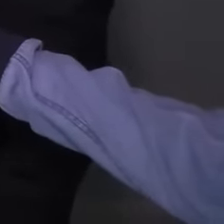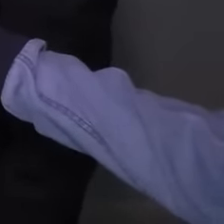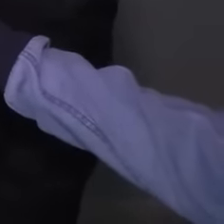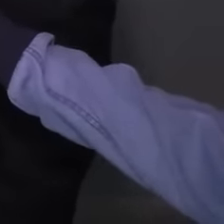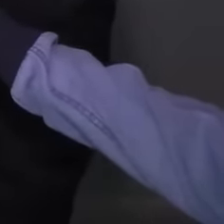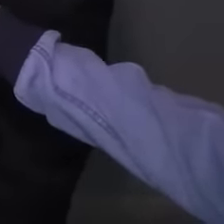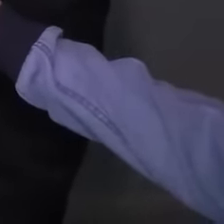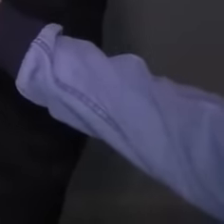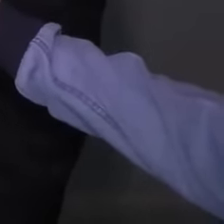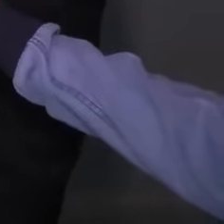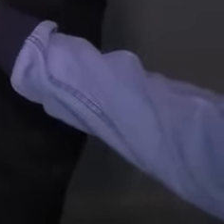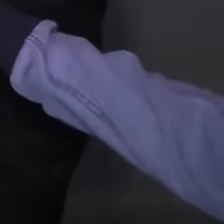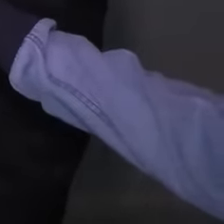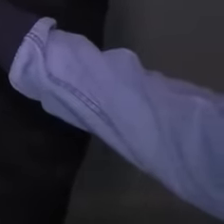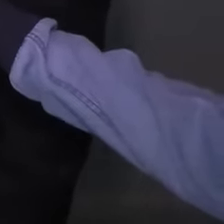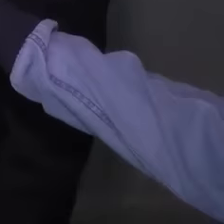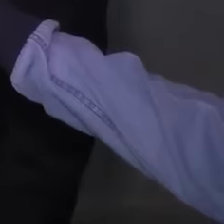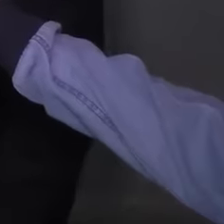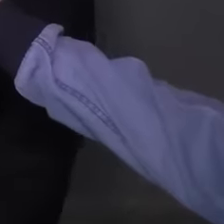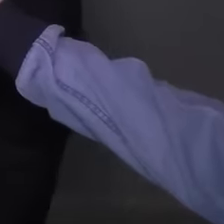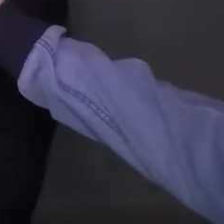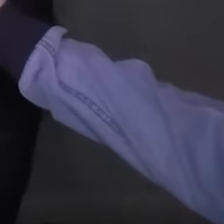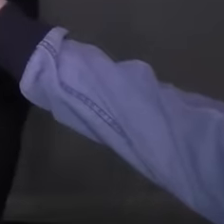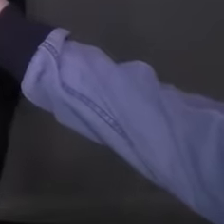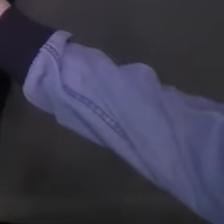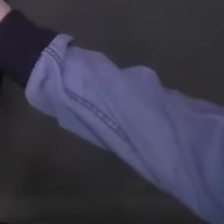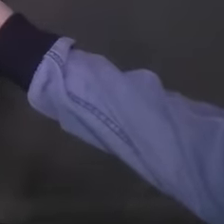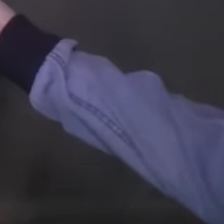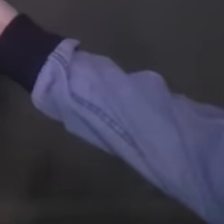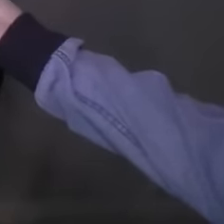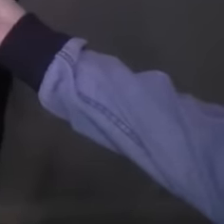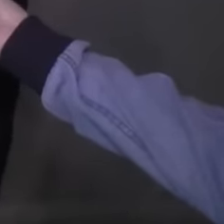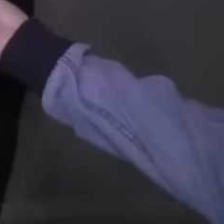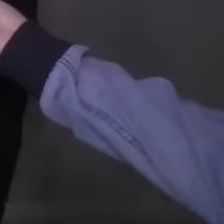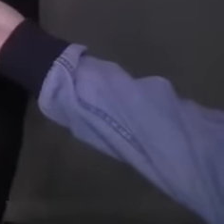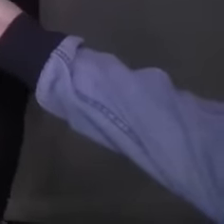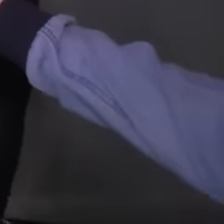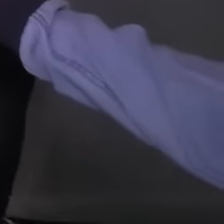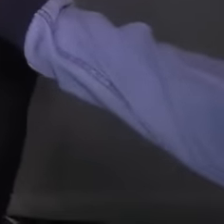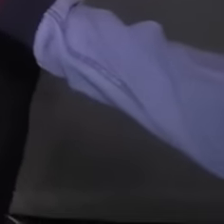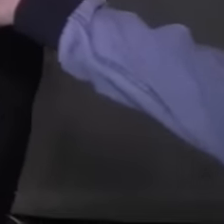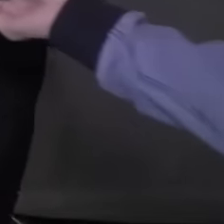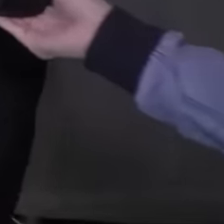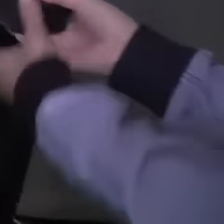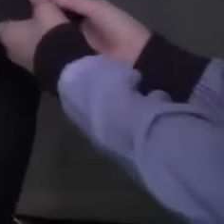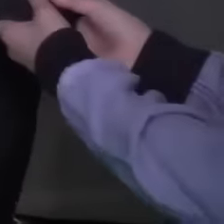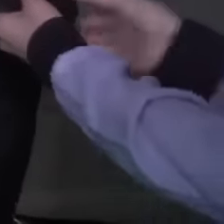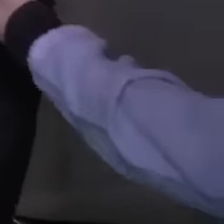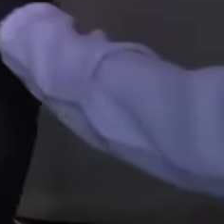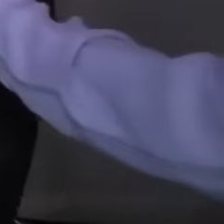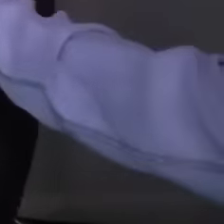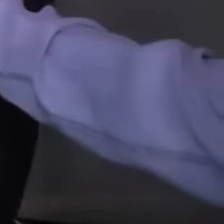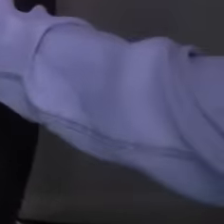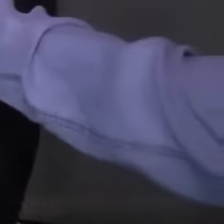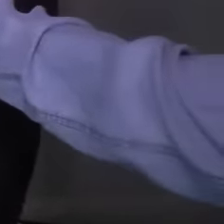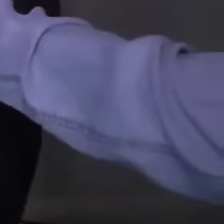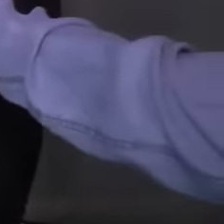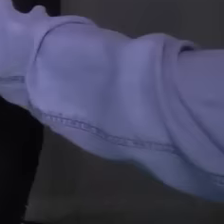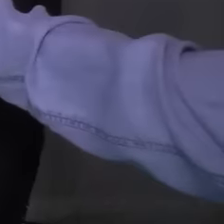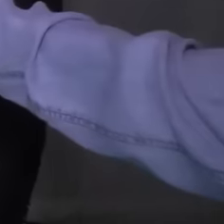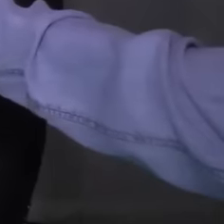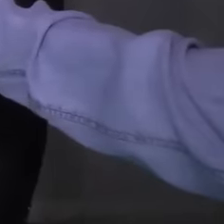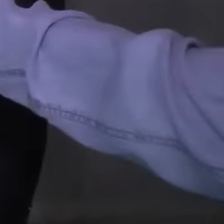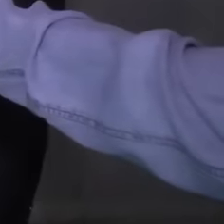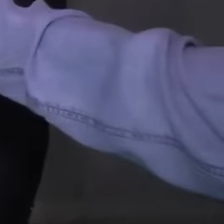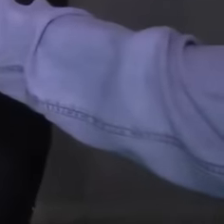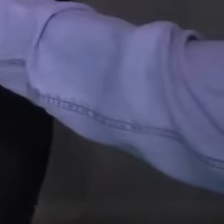O bakit kailangan niyo po pumirma? Hindi ko rin po rin alam, sir. Yun din po kasi yung sinabi lang sa akin na kailangan ko daw pong pumirma. Kasi